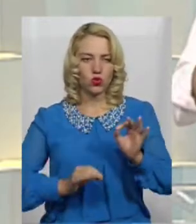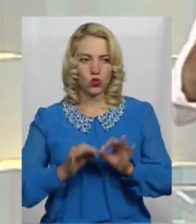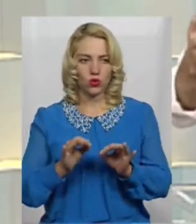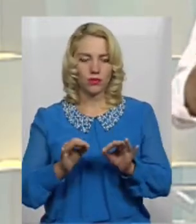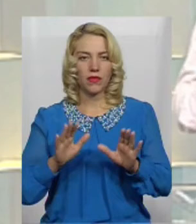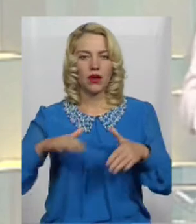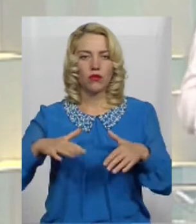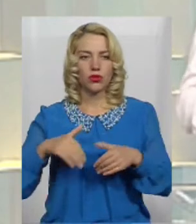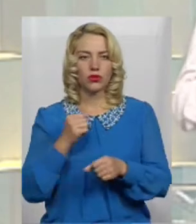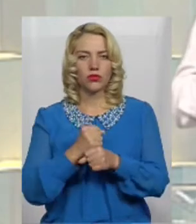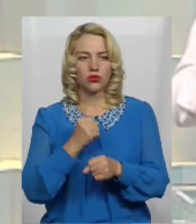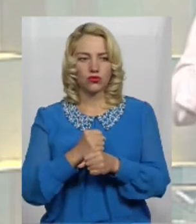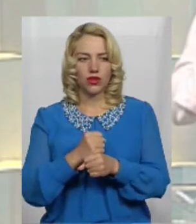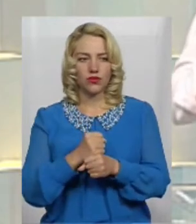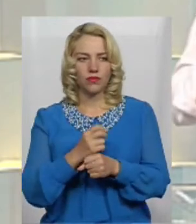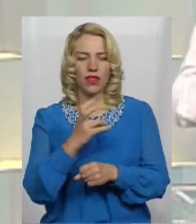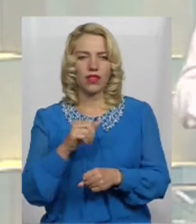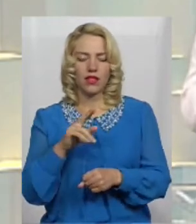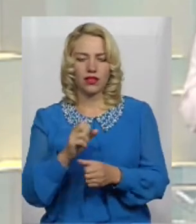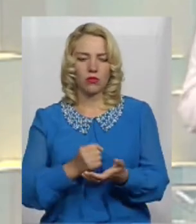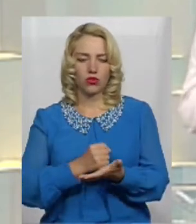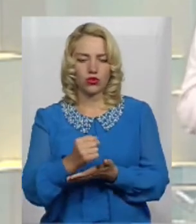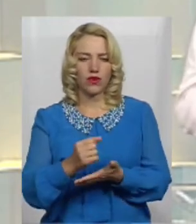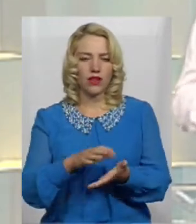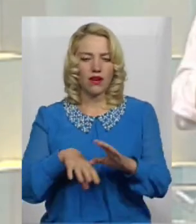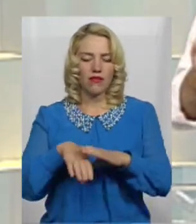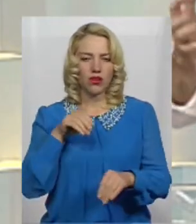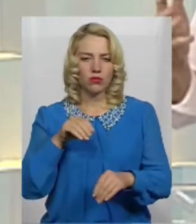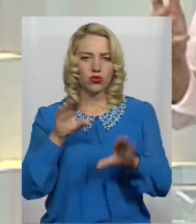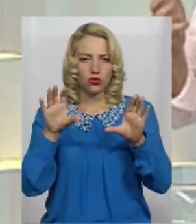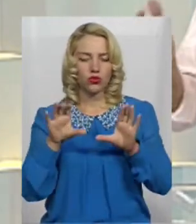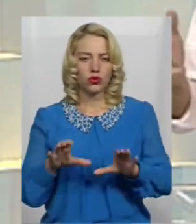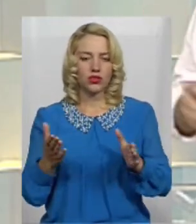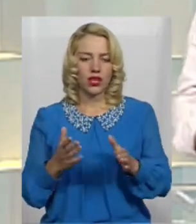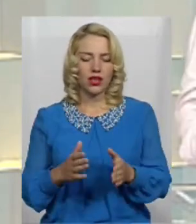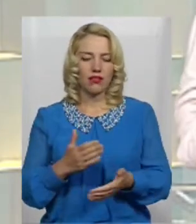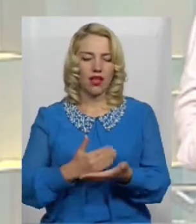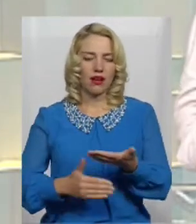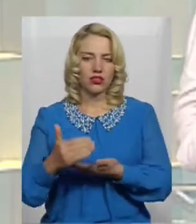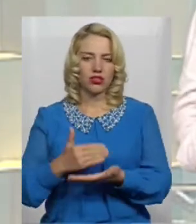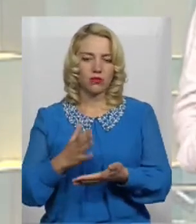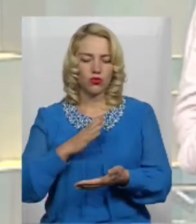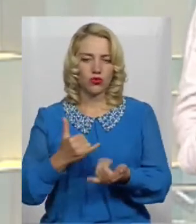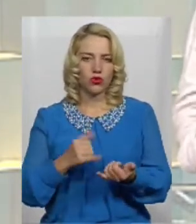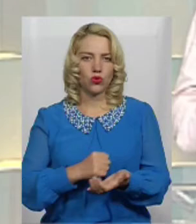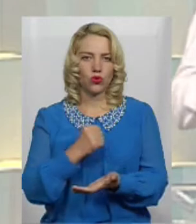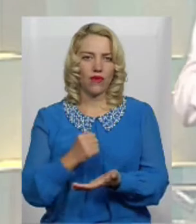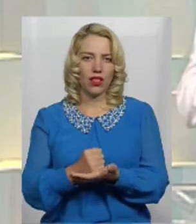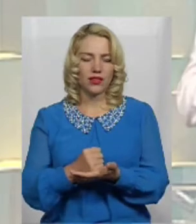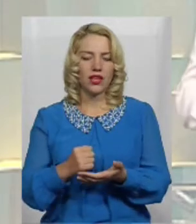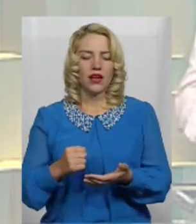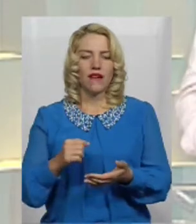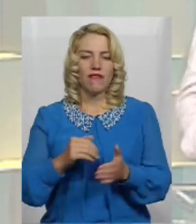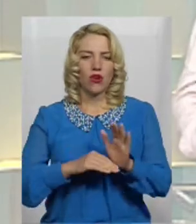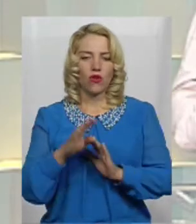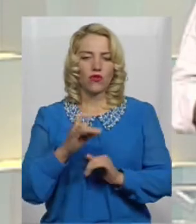Потім працював над просуванням саме виборчого кодексу, який нарешті сьогодні був ухвалений Верховною Радою, але